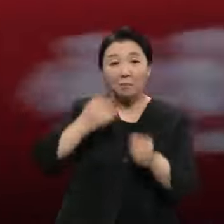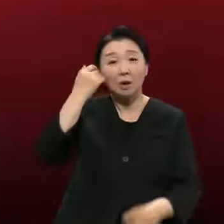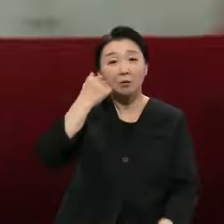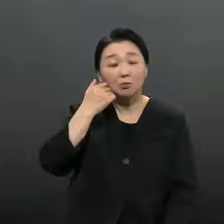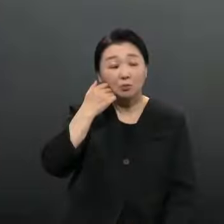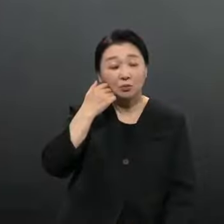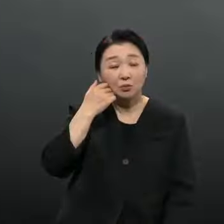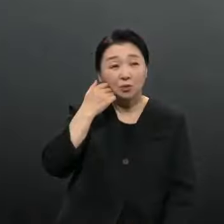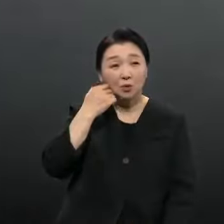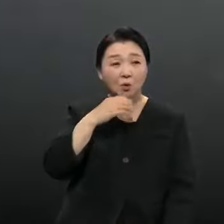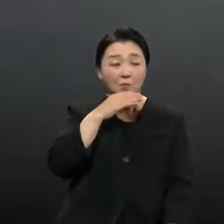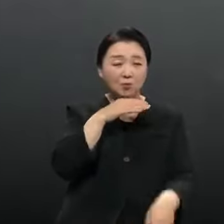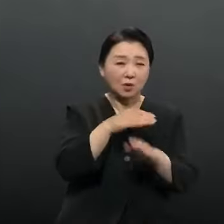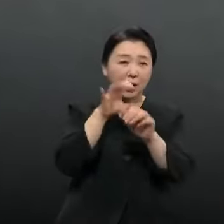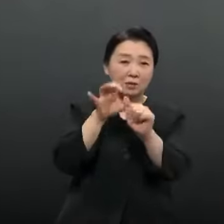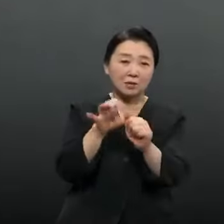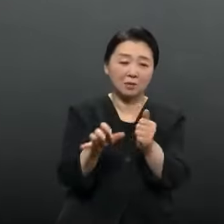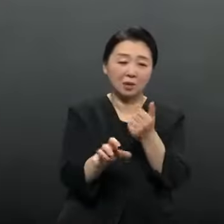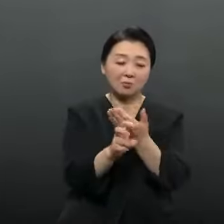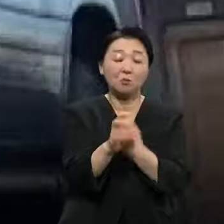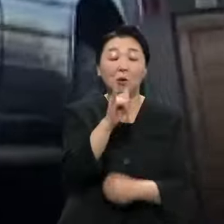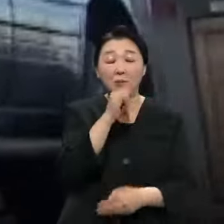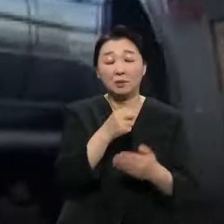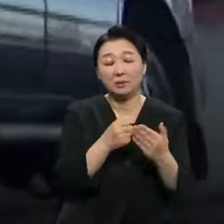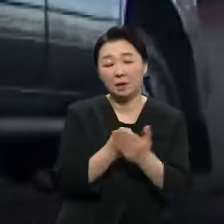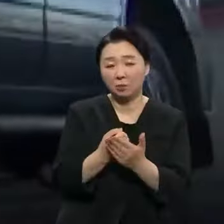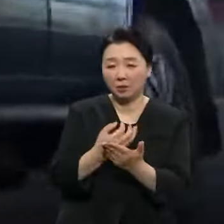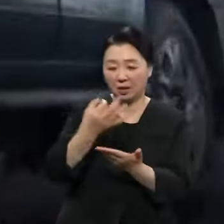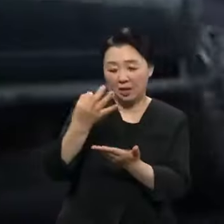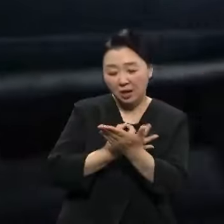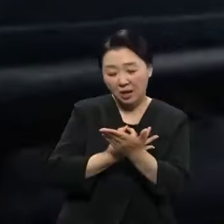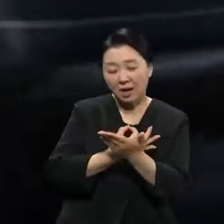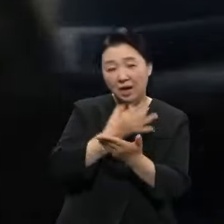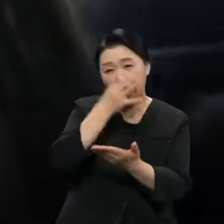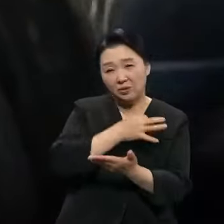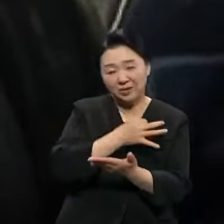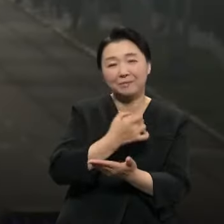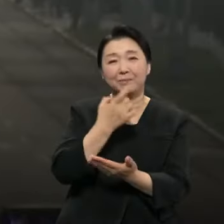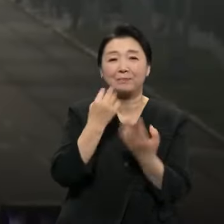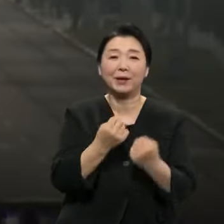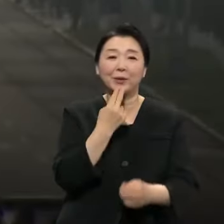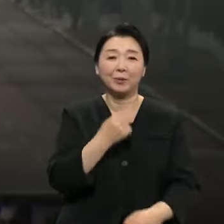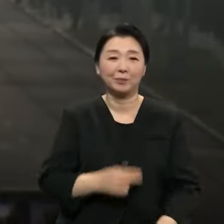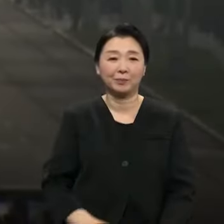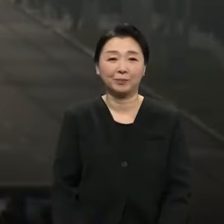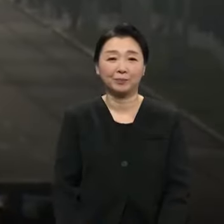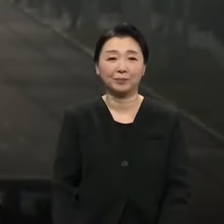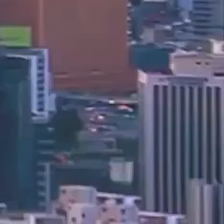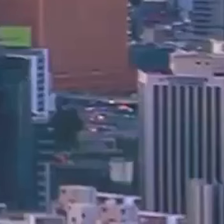대북 제재 위반 소지가 있어 성과를 내기 쉽지 않아 보입니다. JTBC 김재현입니다.